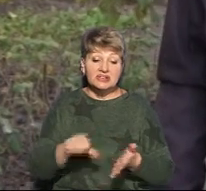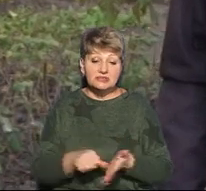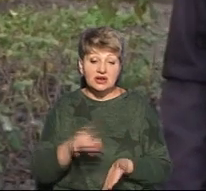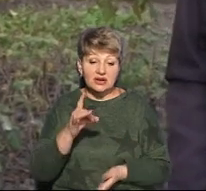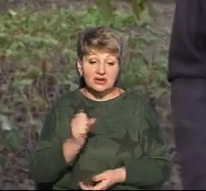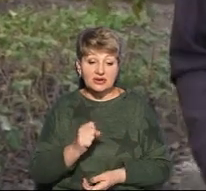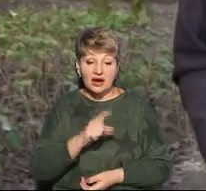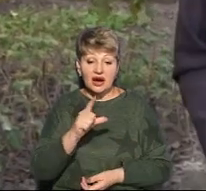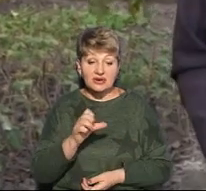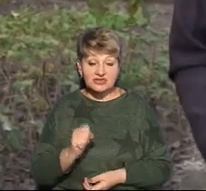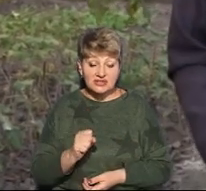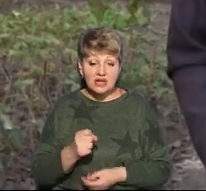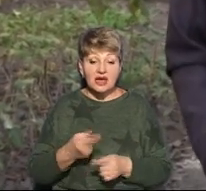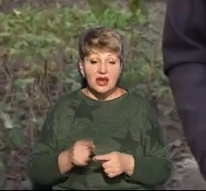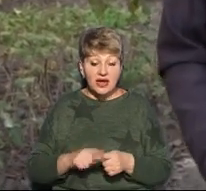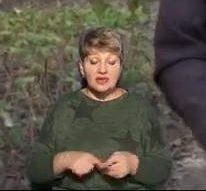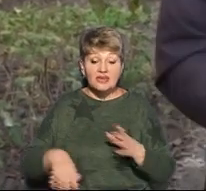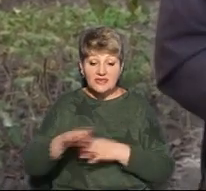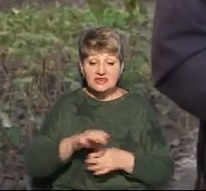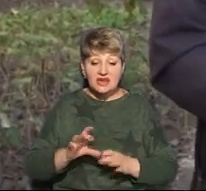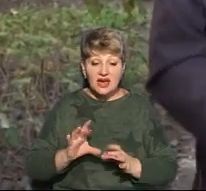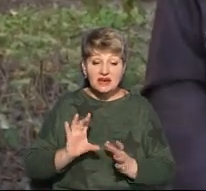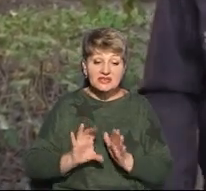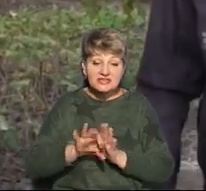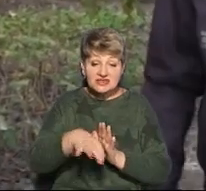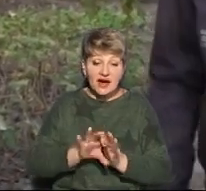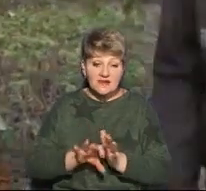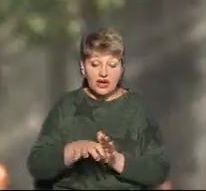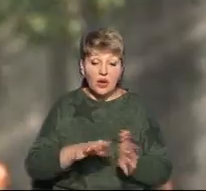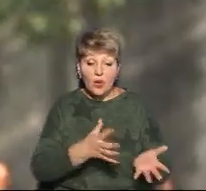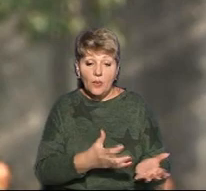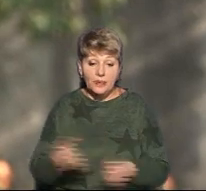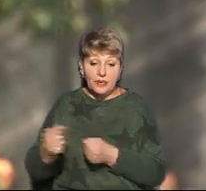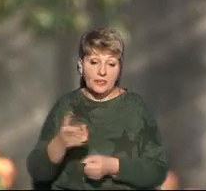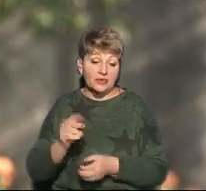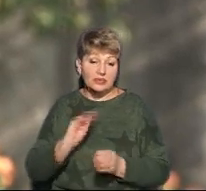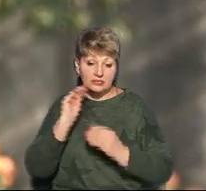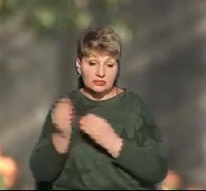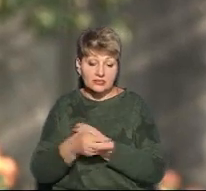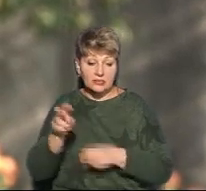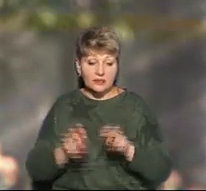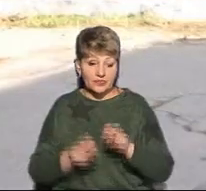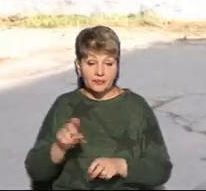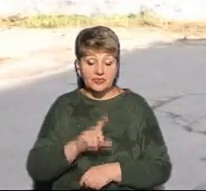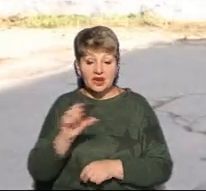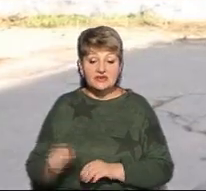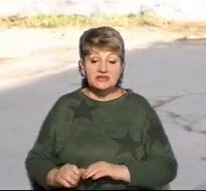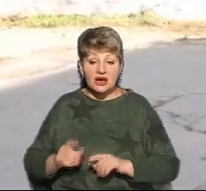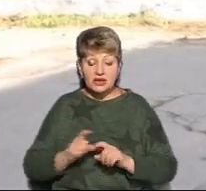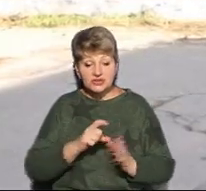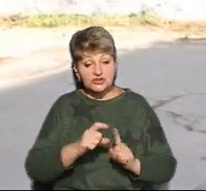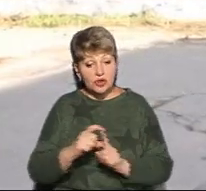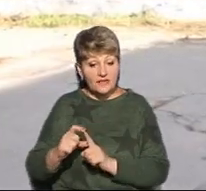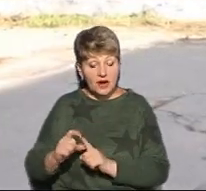горгаза, і ці ставки вони зняті і знаходяться у них на підприємстві. За словами заступника директора Сміла